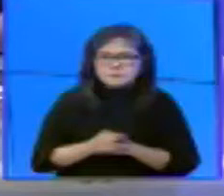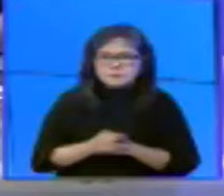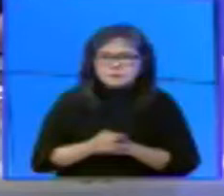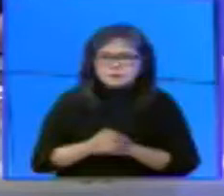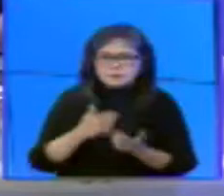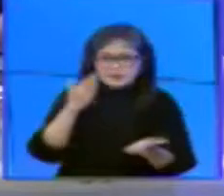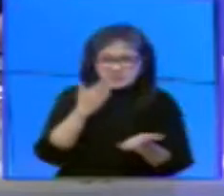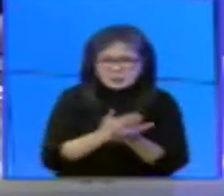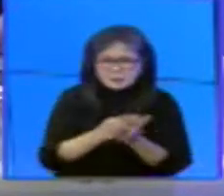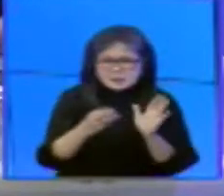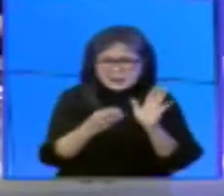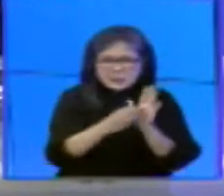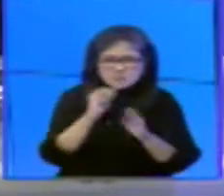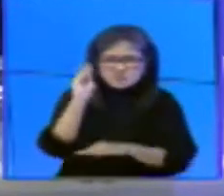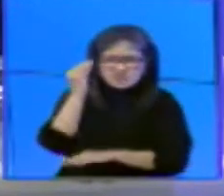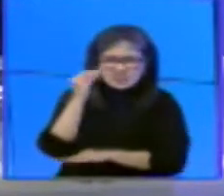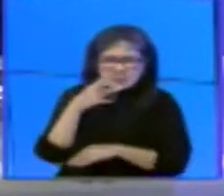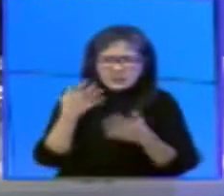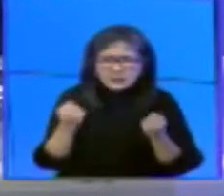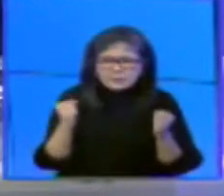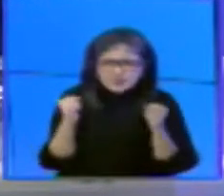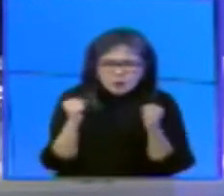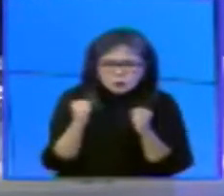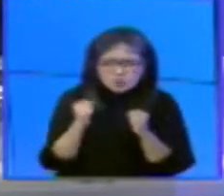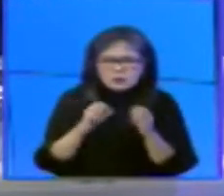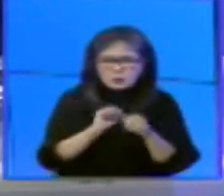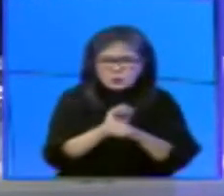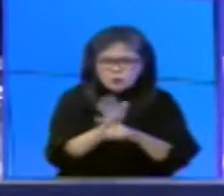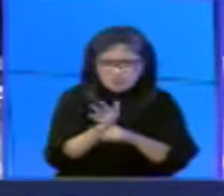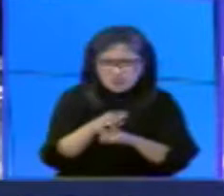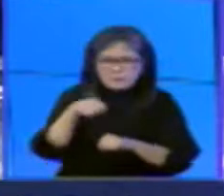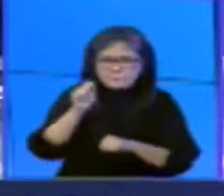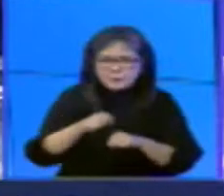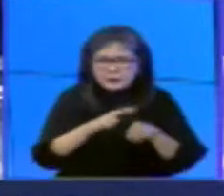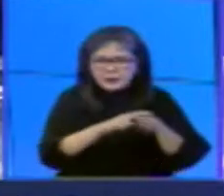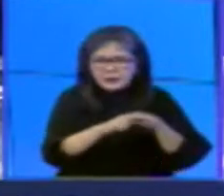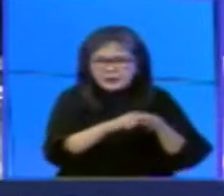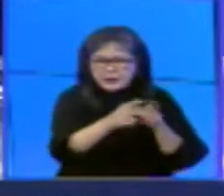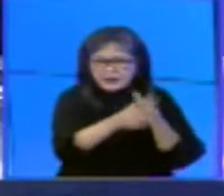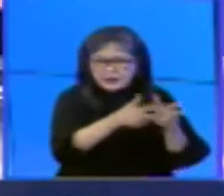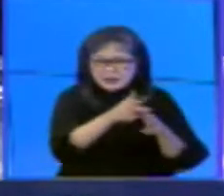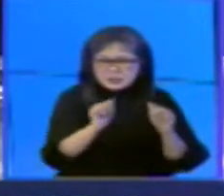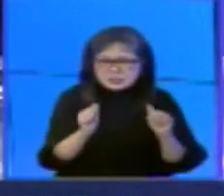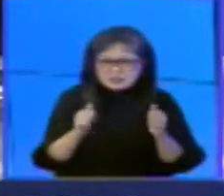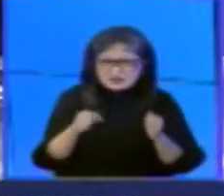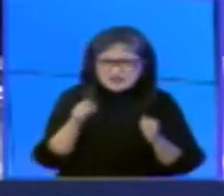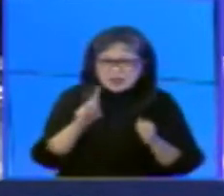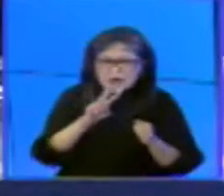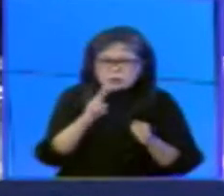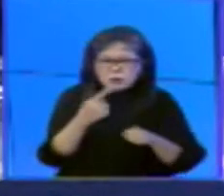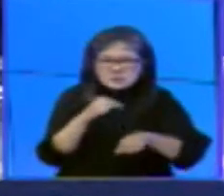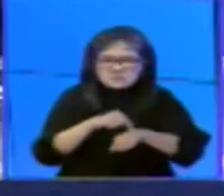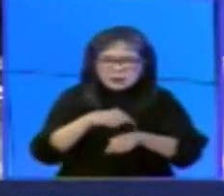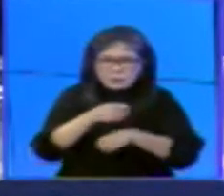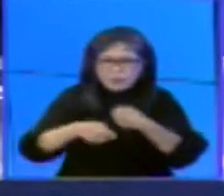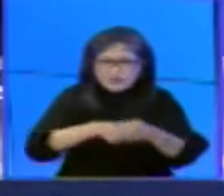Dan pasca penetapan status Jakarta tanggap darurat corona, Anda pengguna kereta komuter lain bersiaplah karena ada perubahan jam operasional.